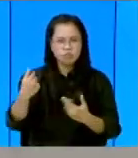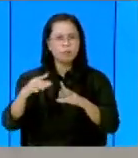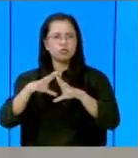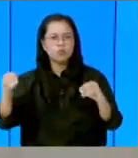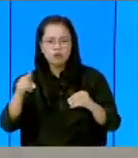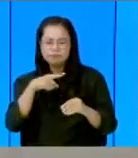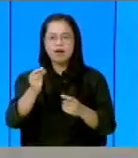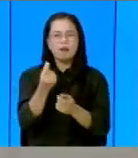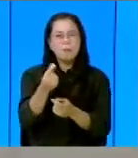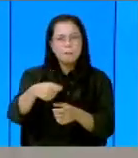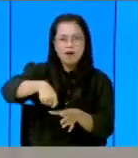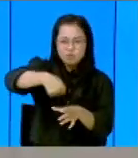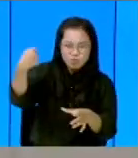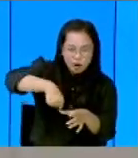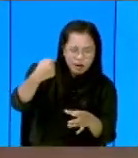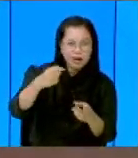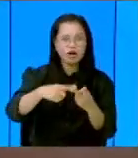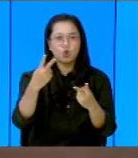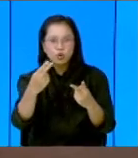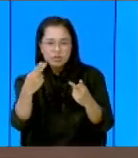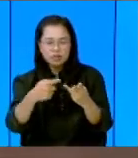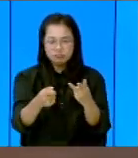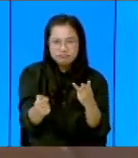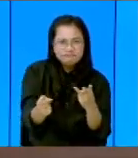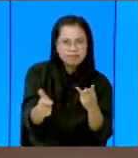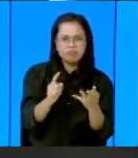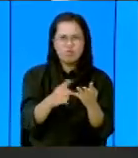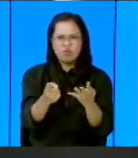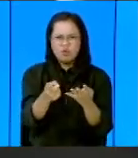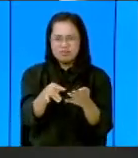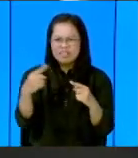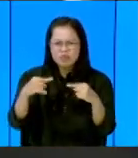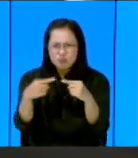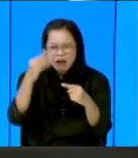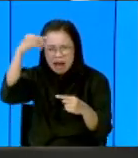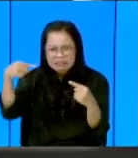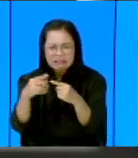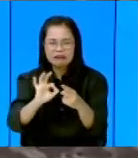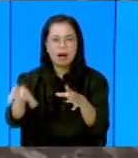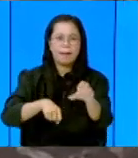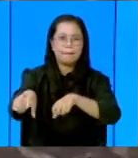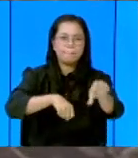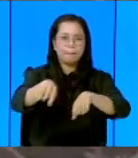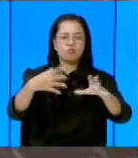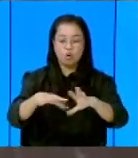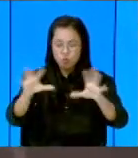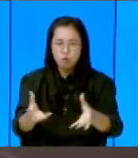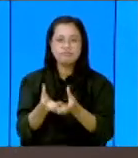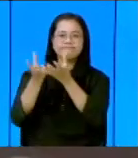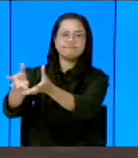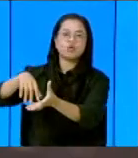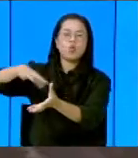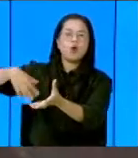rice cooker, gunting, cutter, dan barang lain yang tidak terkait ibadah haji. Seluruh barang sitaan diserahkan pada